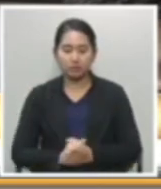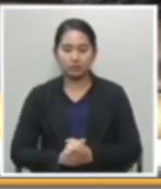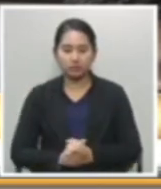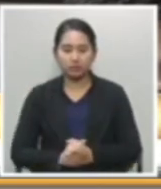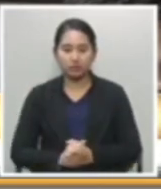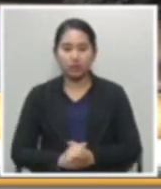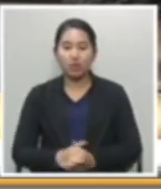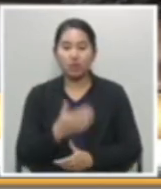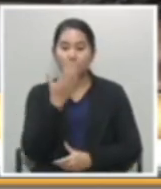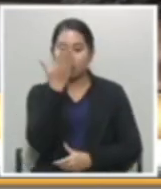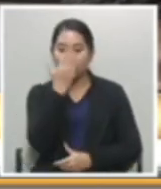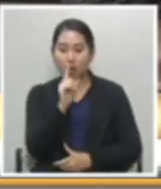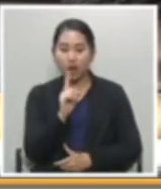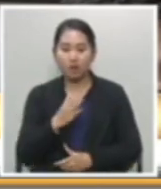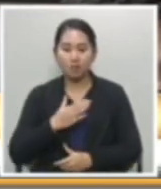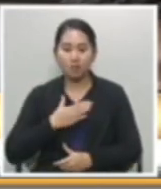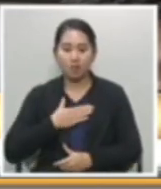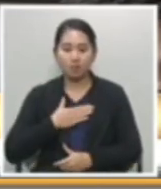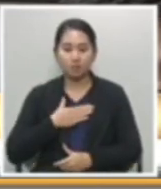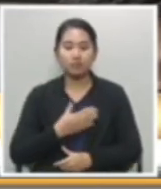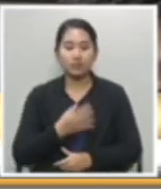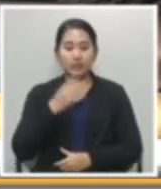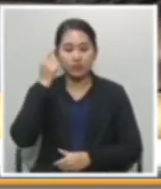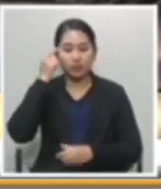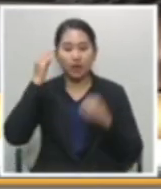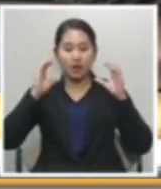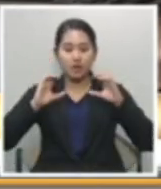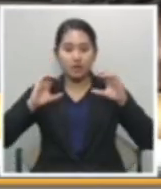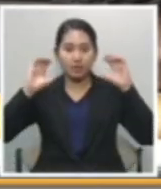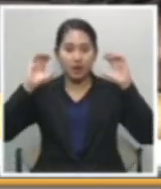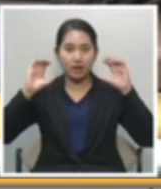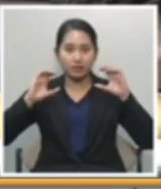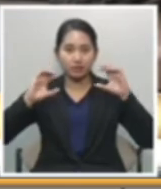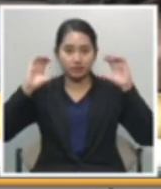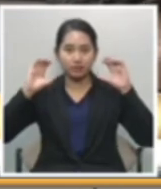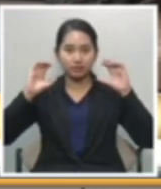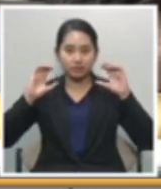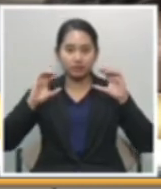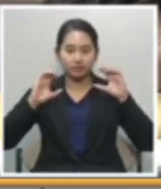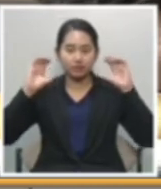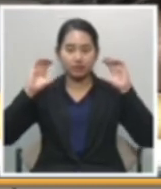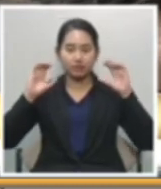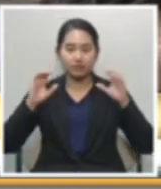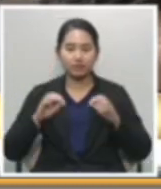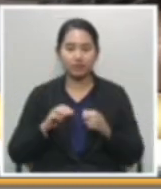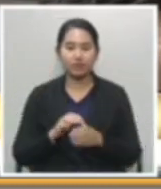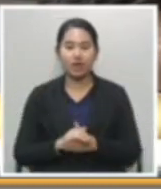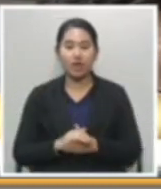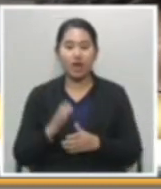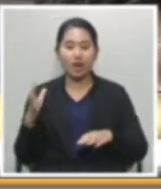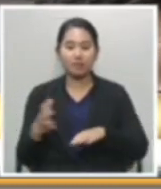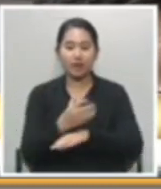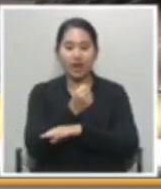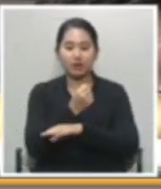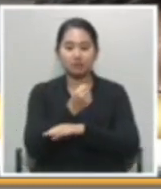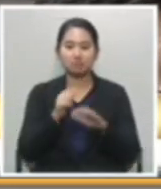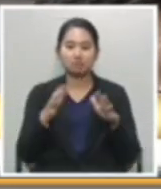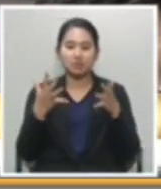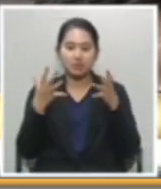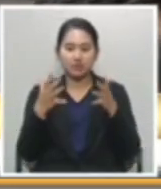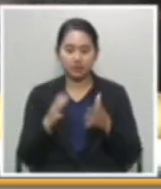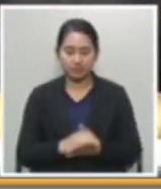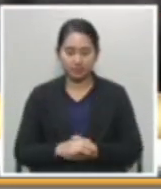ยังไงผมก็เห็นว่ารัฐบาลเนี่ยเป็นรัฐบาลที่ไม่มีอำนาจอยู่ดีน